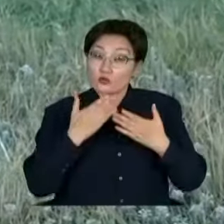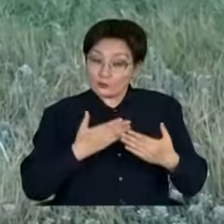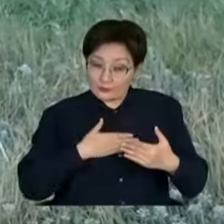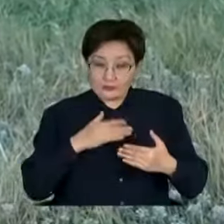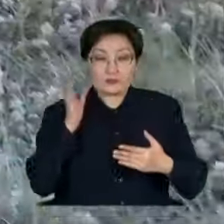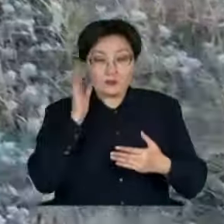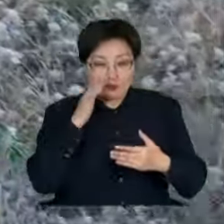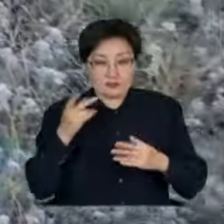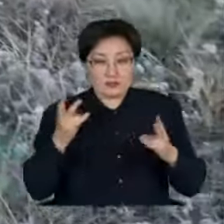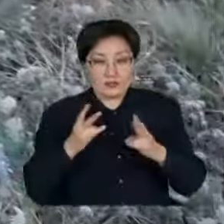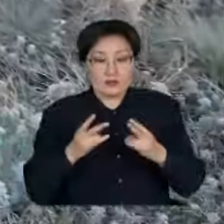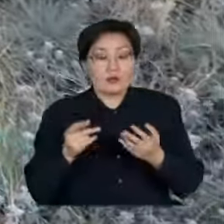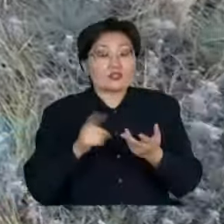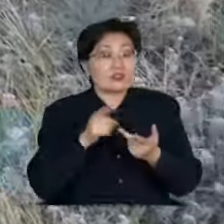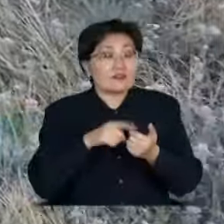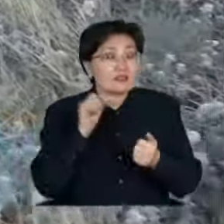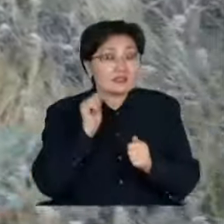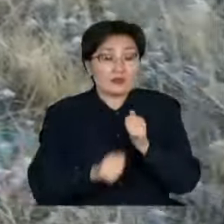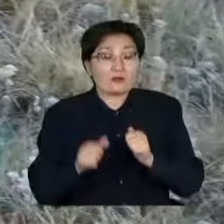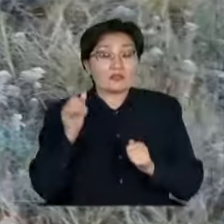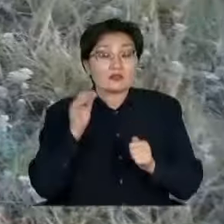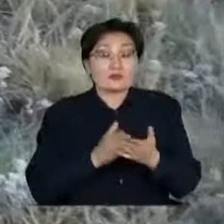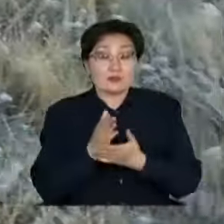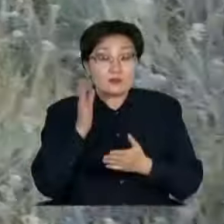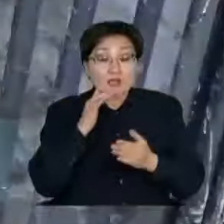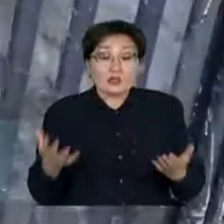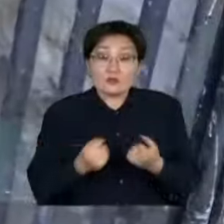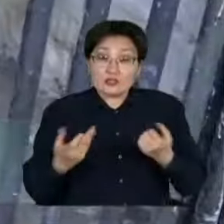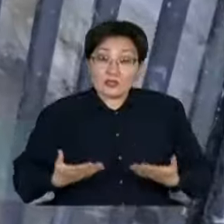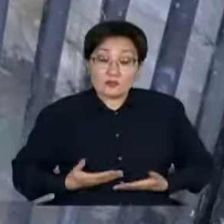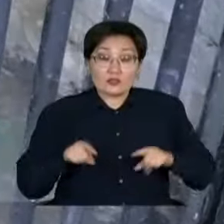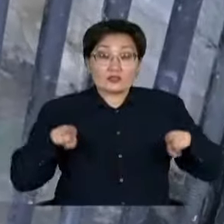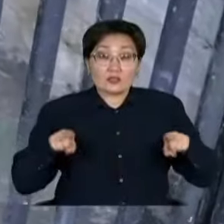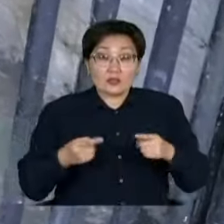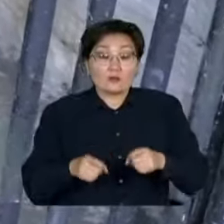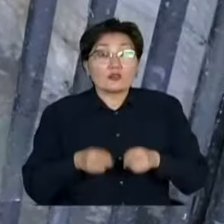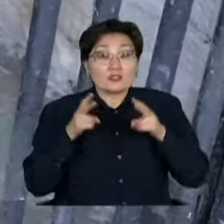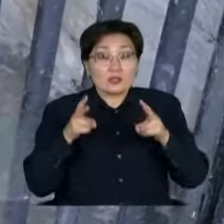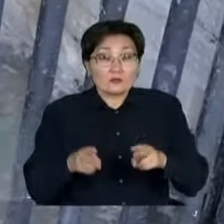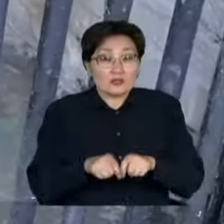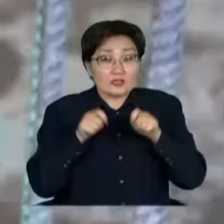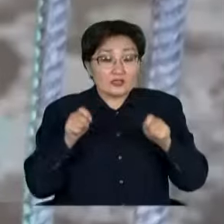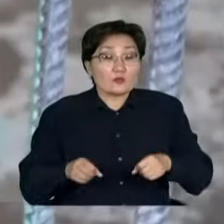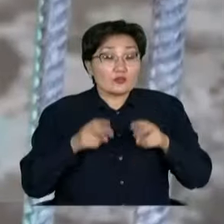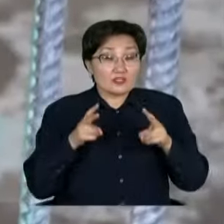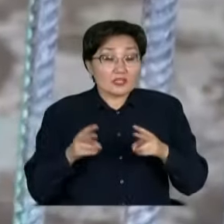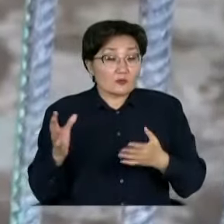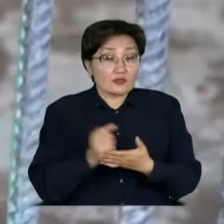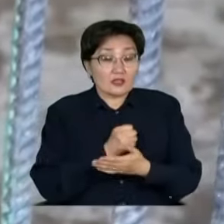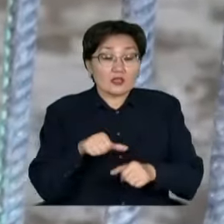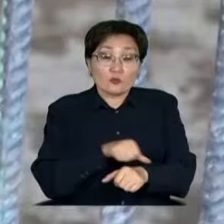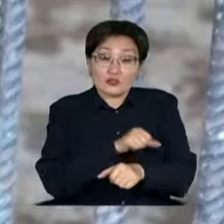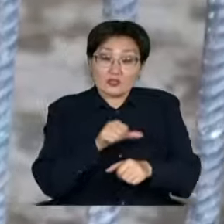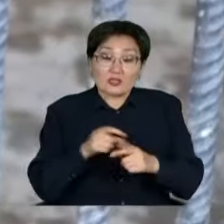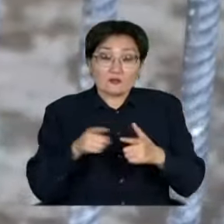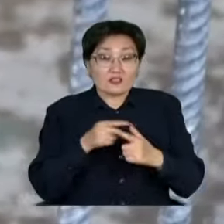животным на счету каждого служебного четвероногого спасённое жизни задержанные злоумышленники раскрытые преступления найденные наркотики